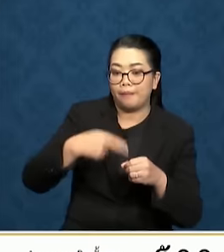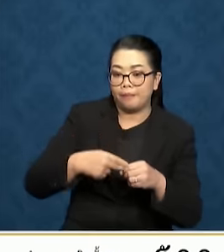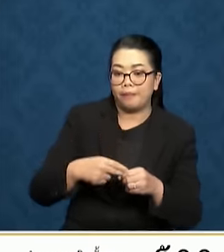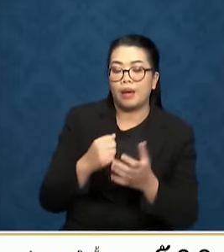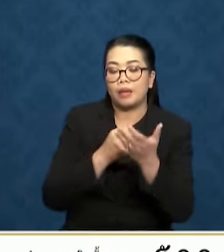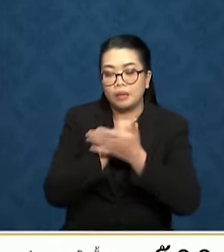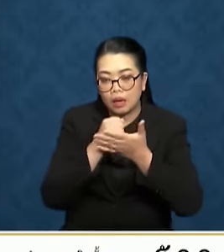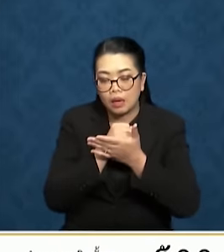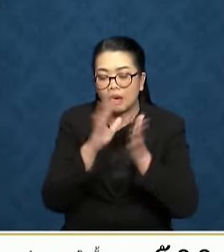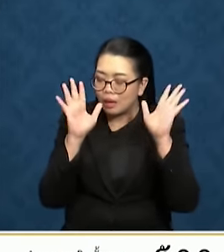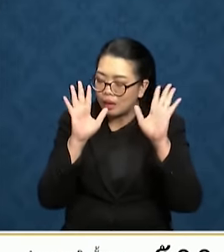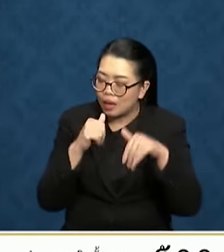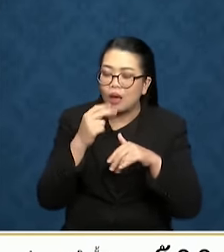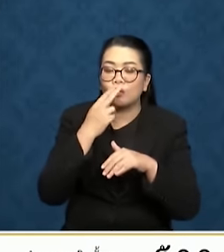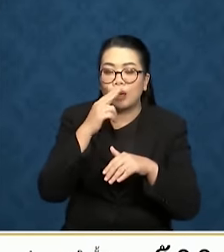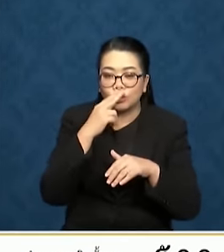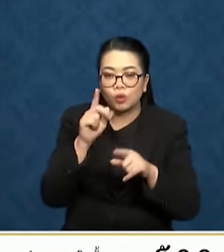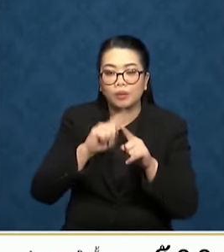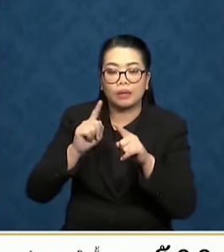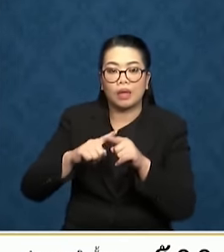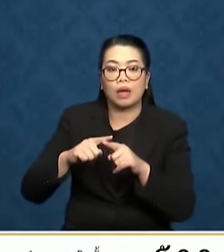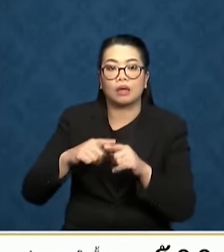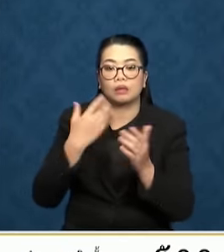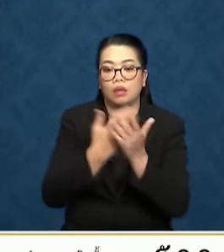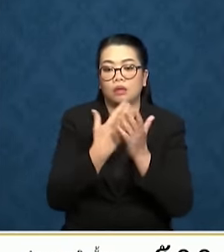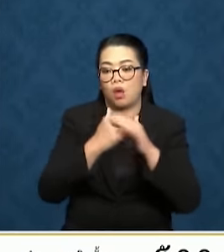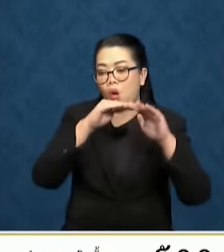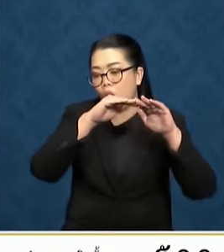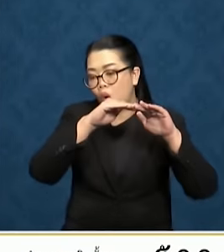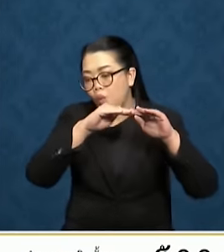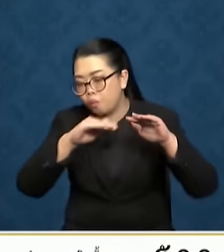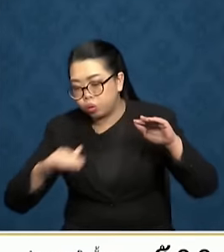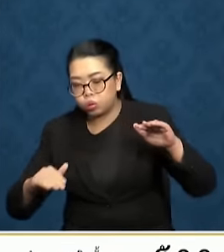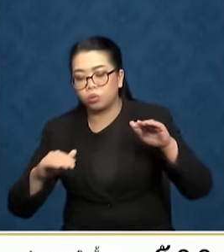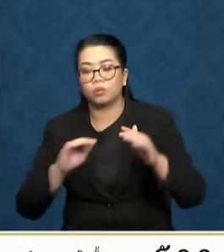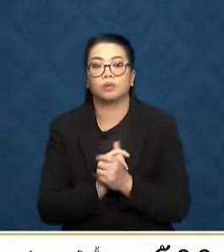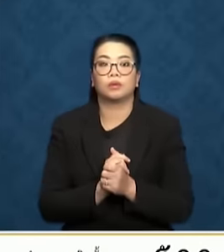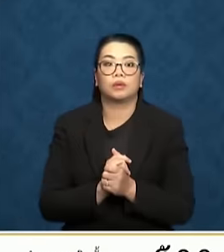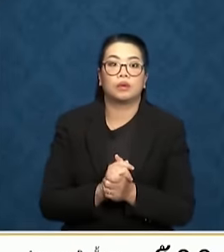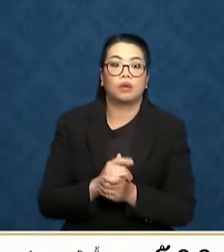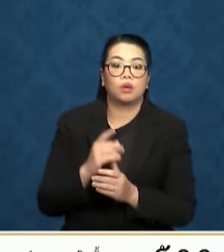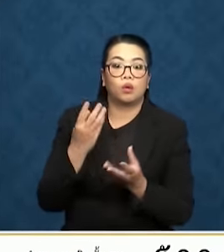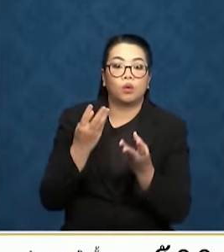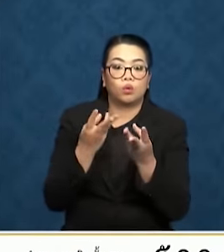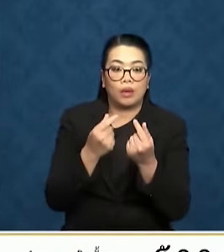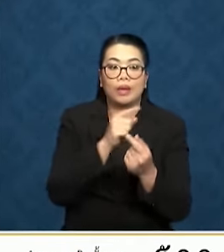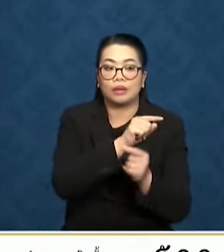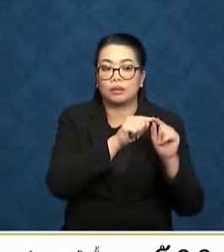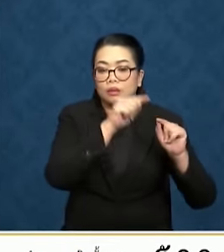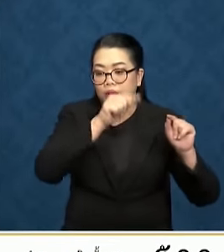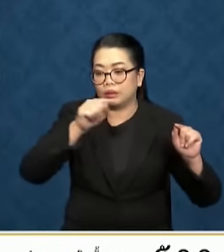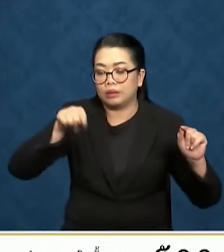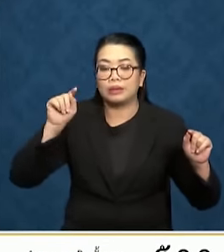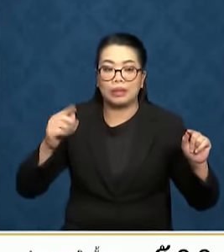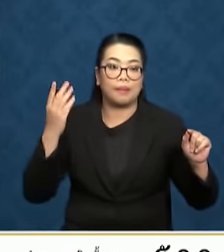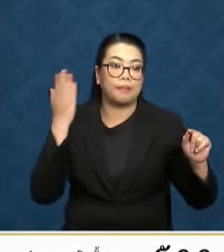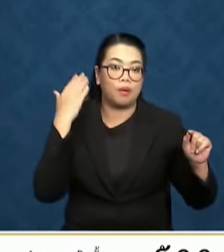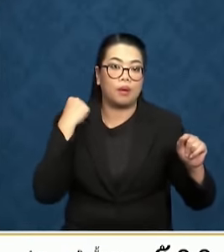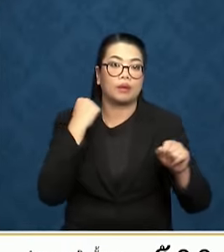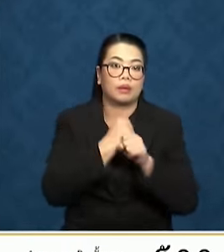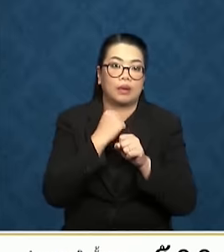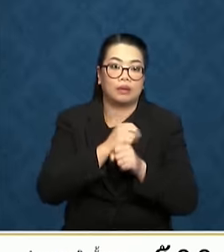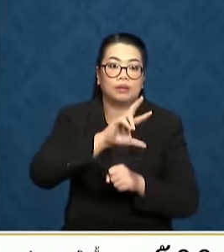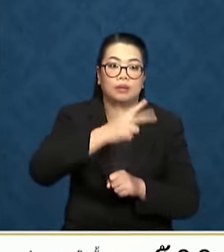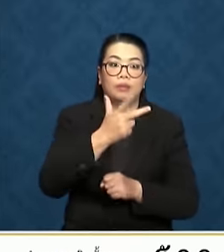สูบต่ำกว่าค่าฉุดรายได้ 8เดือนของกรรมสประสิตเช่เหมือนกันทำให้ตัวเลขที่ผมทำสไลด์นี้เมื่อวานจาก